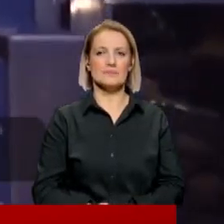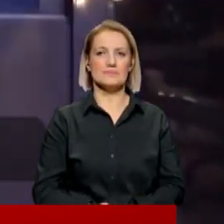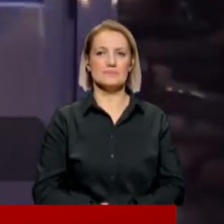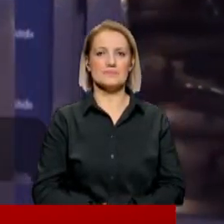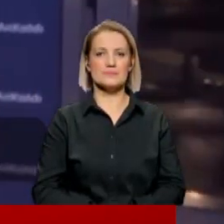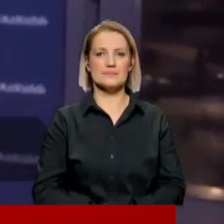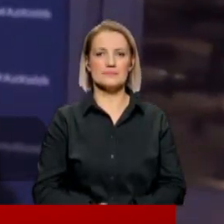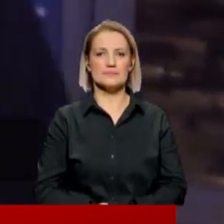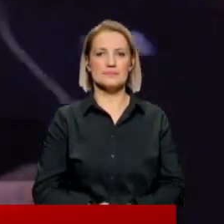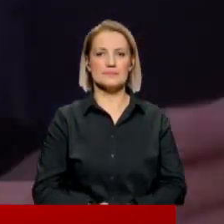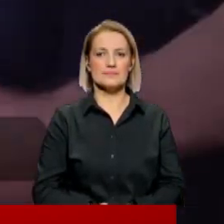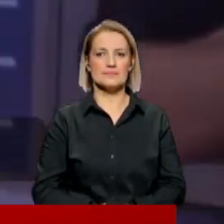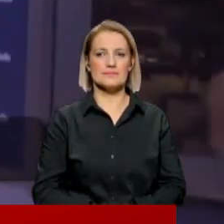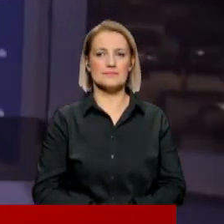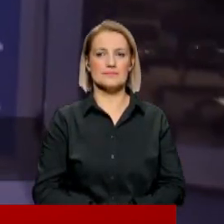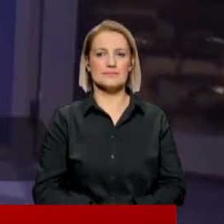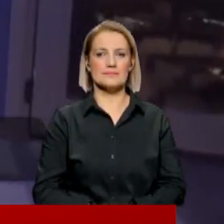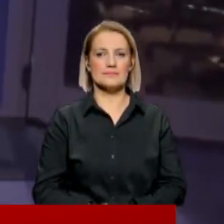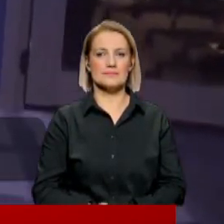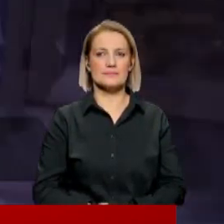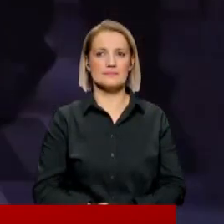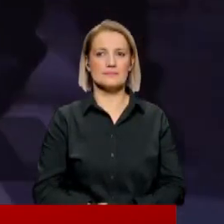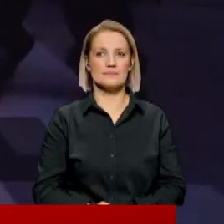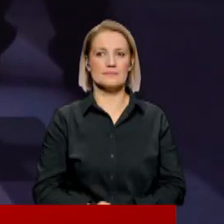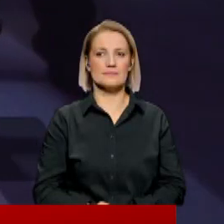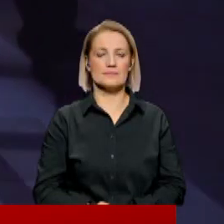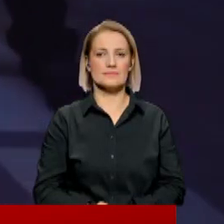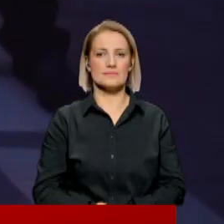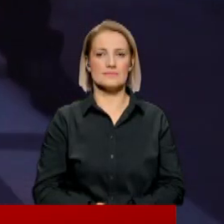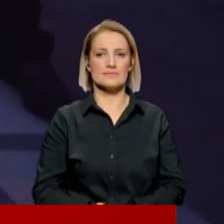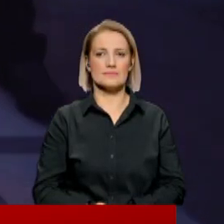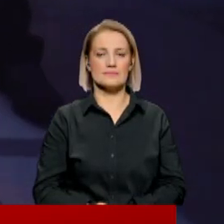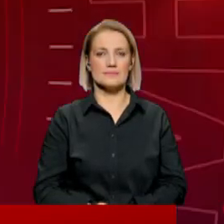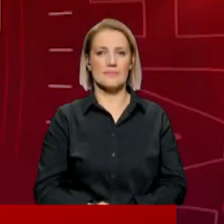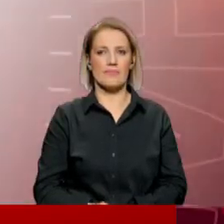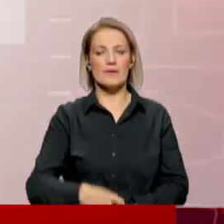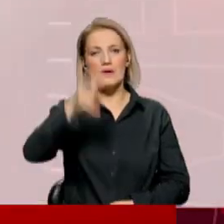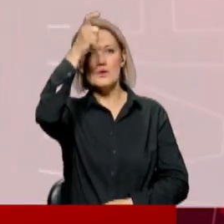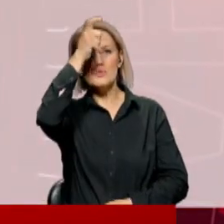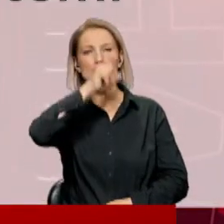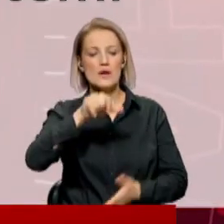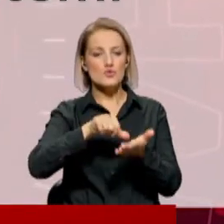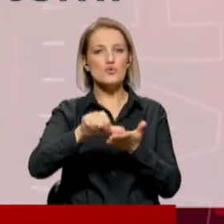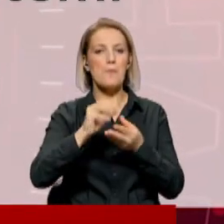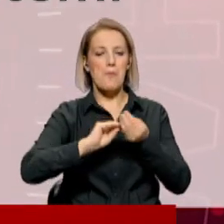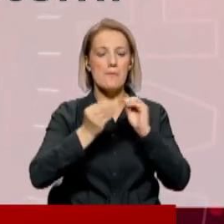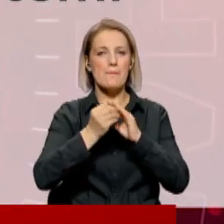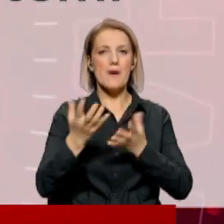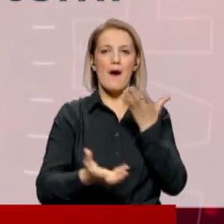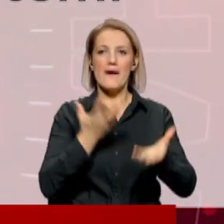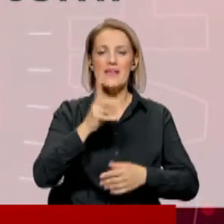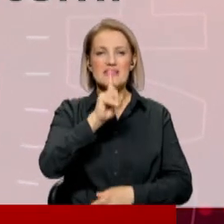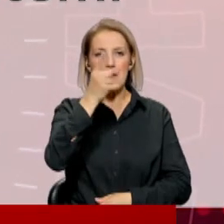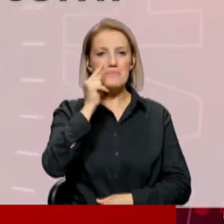Adı Gemez'e şişmanlıktan ölecek. Maşallah. Çok tatlı. Evet. Türkiye'nin tüm sorunlarının kaynağında tek